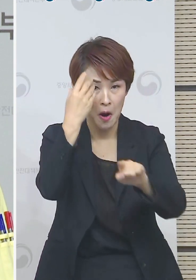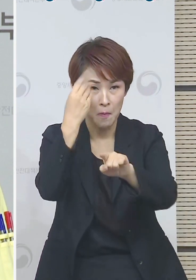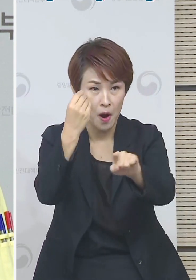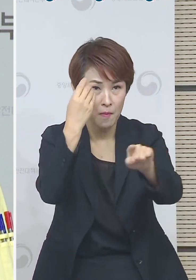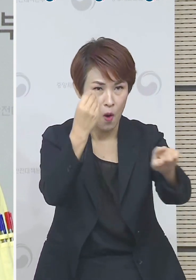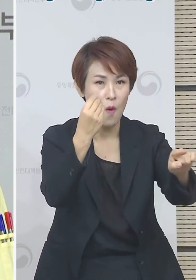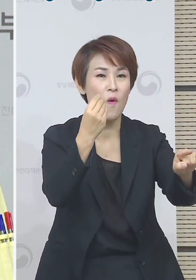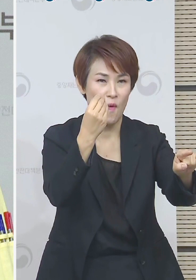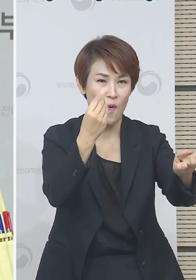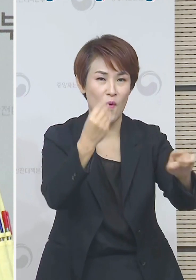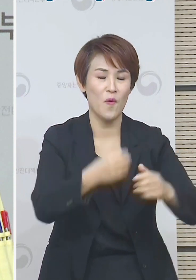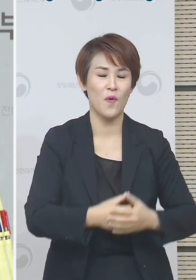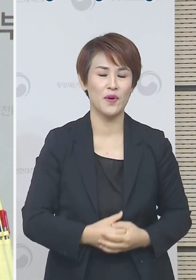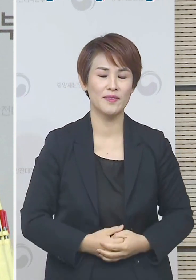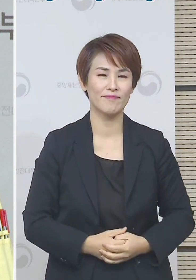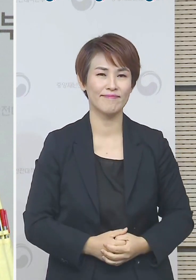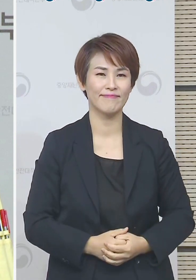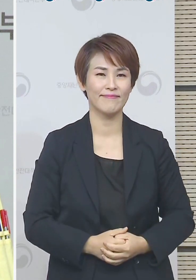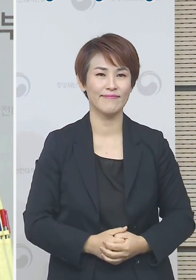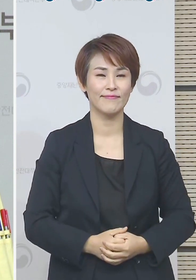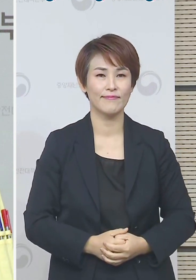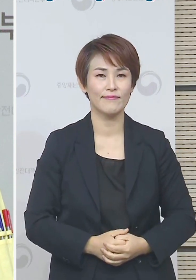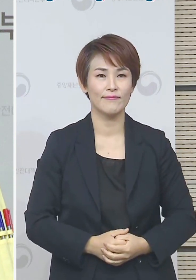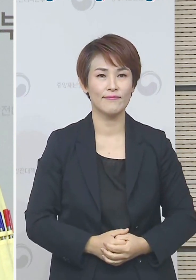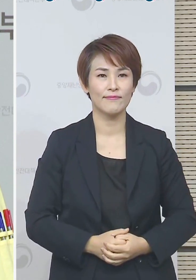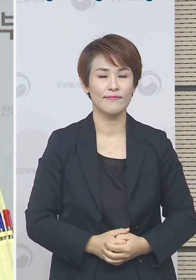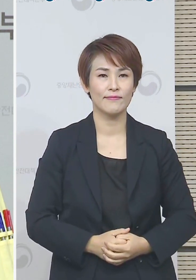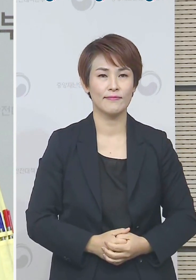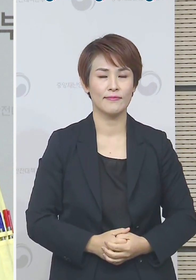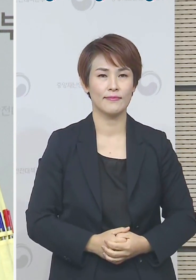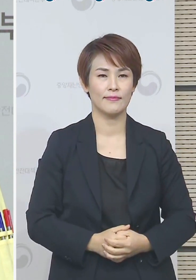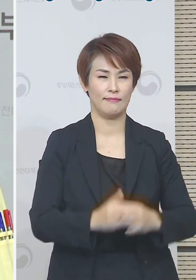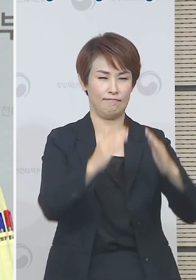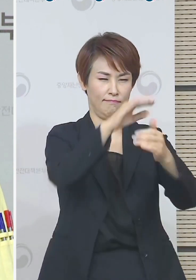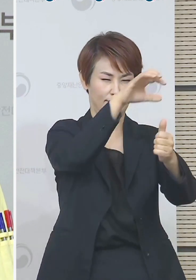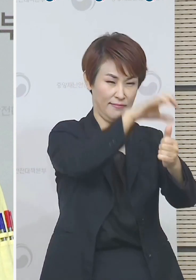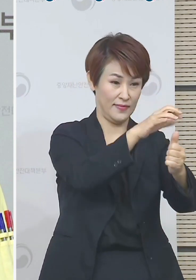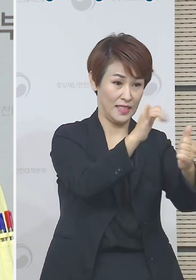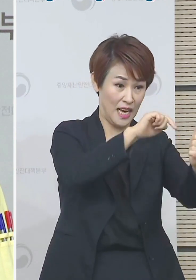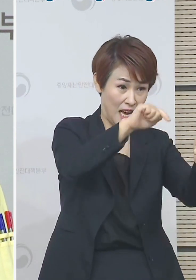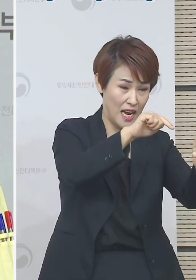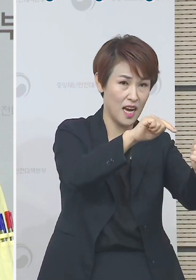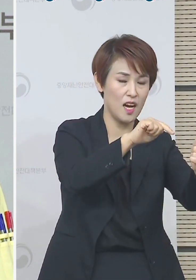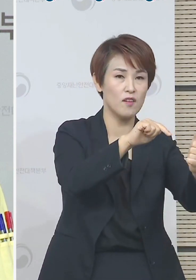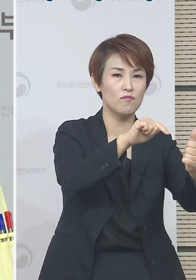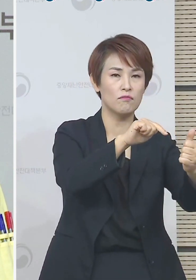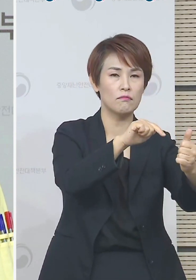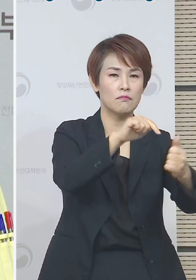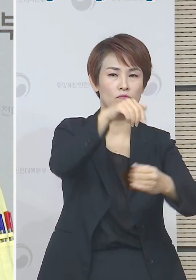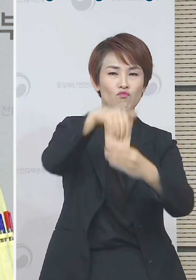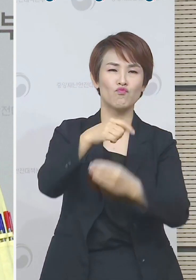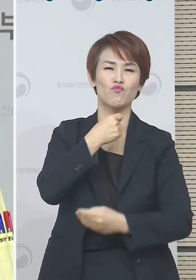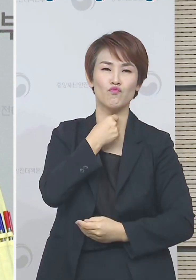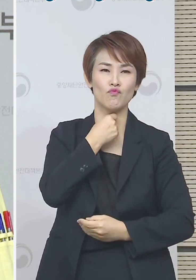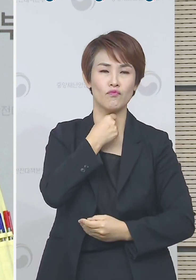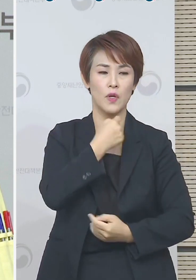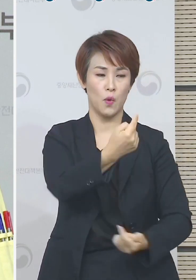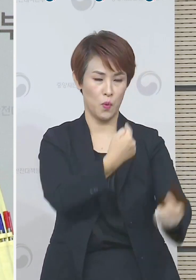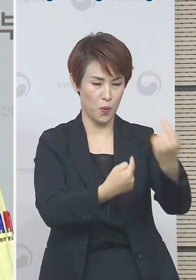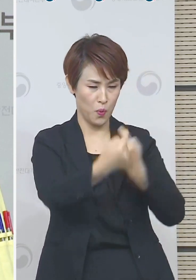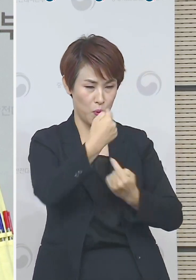곳에서 목격되었습니다. 또한 자가격리자 가운데 사전투표를 신청하셨던